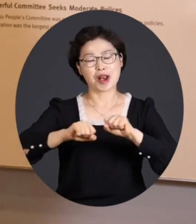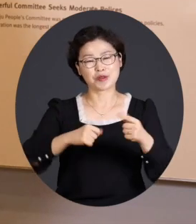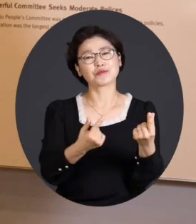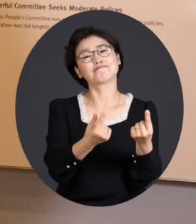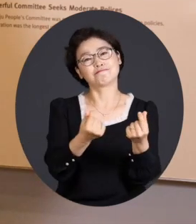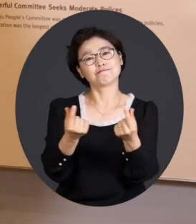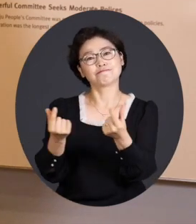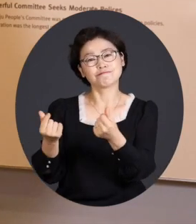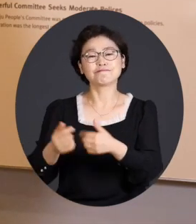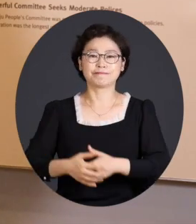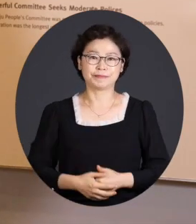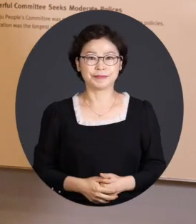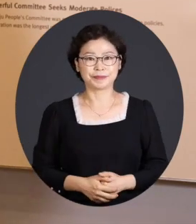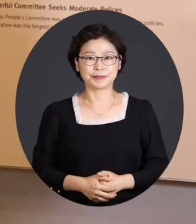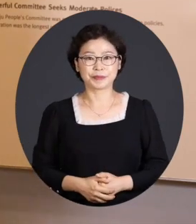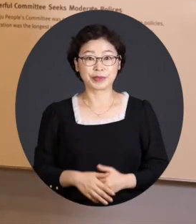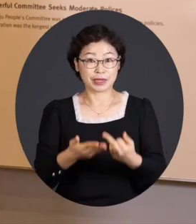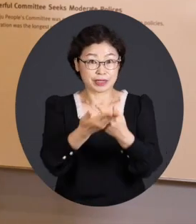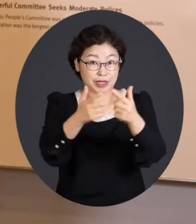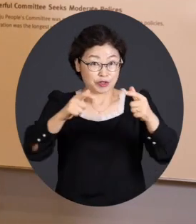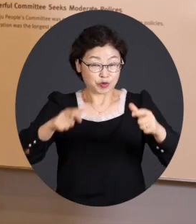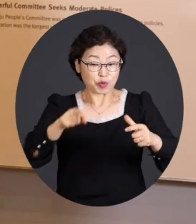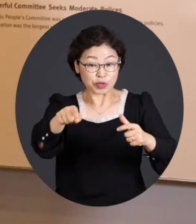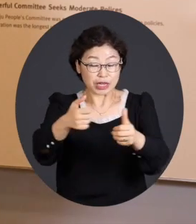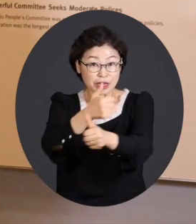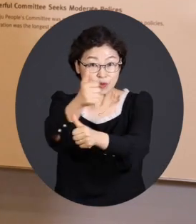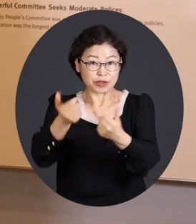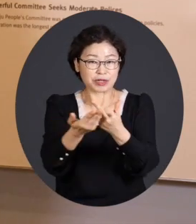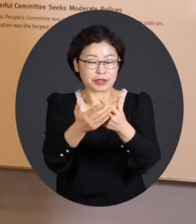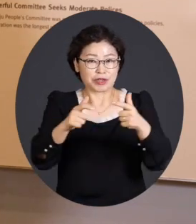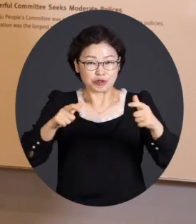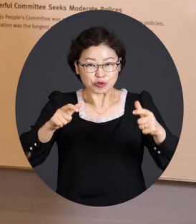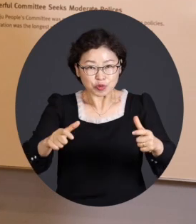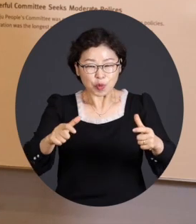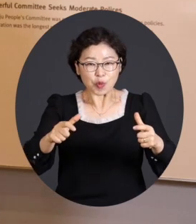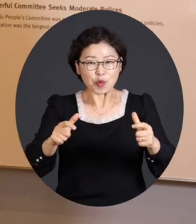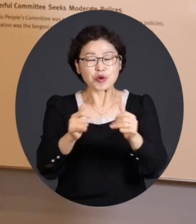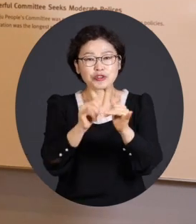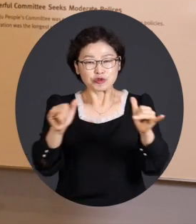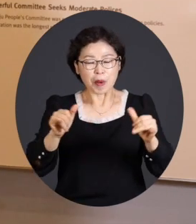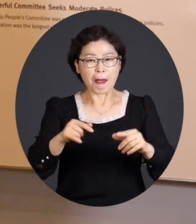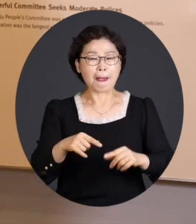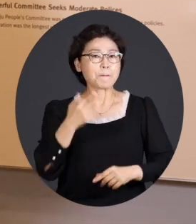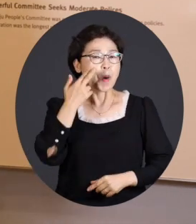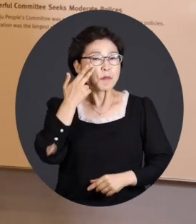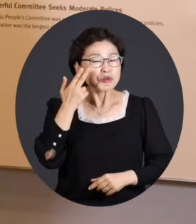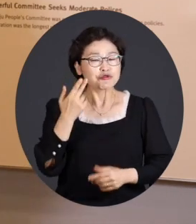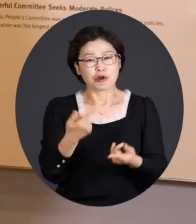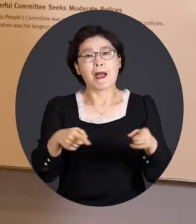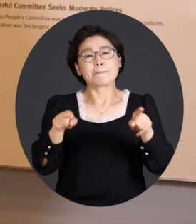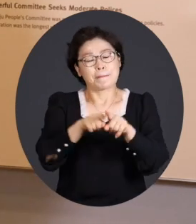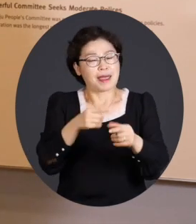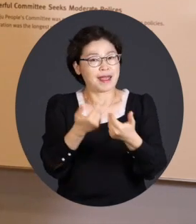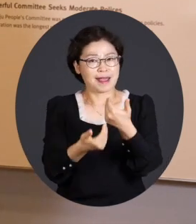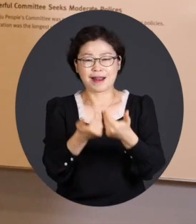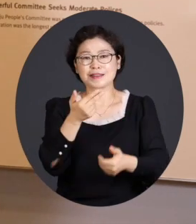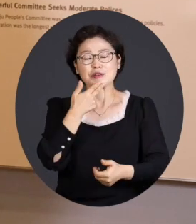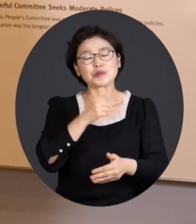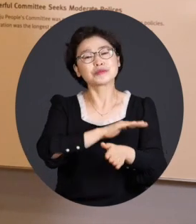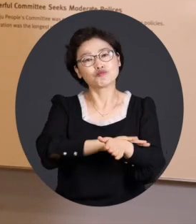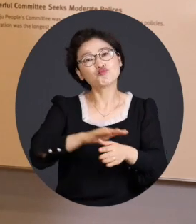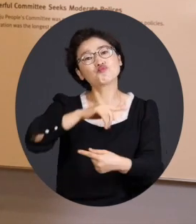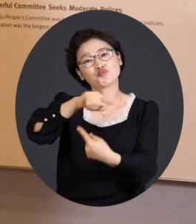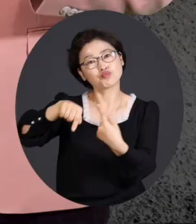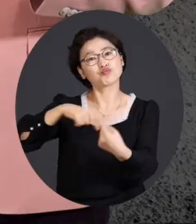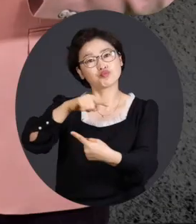주민자치활동과도 비슷한 것입니다. 제주 인민위원회는요, 제주에 주둔했던 이 미군정 중대와도 큰 갈등 없이 운영되고